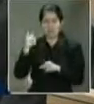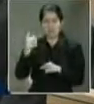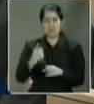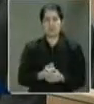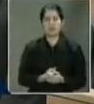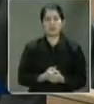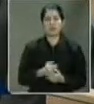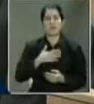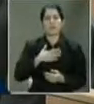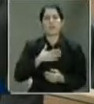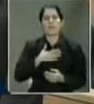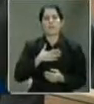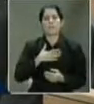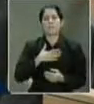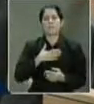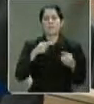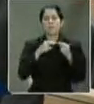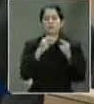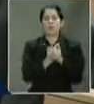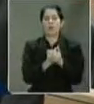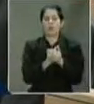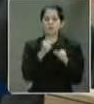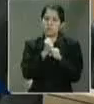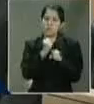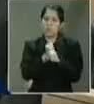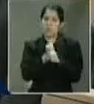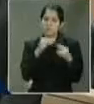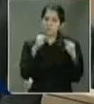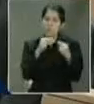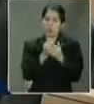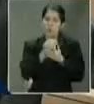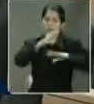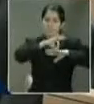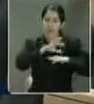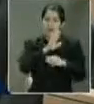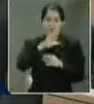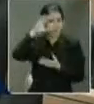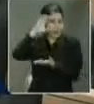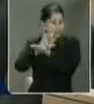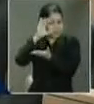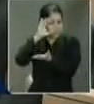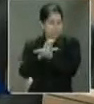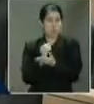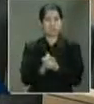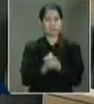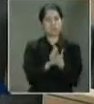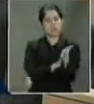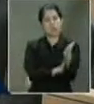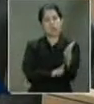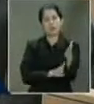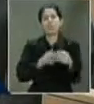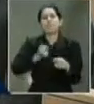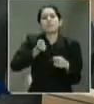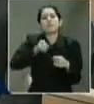ยเป็นจนออกเท่านั้นวันนี้ก็อยู่ทุนเนี้ยให้มากกว่านี้ก็ไม่เอาประเดี๋ยวคน